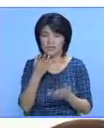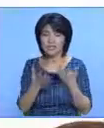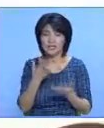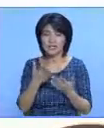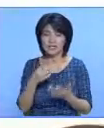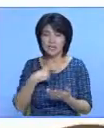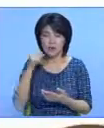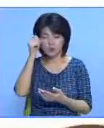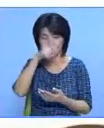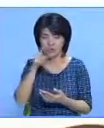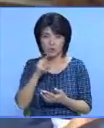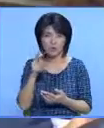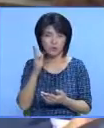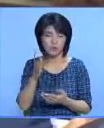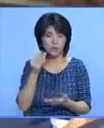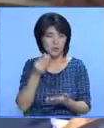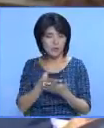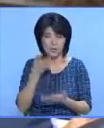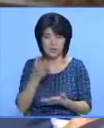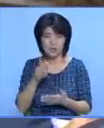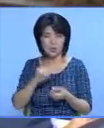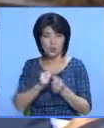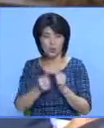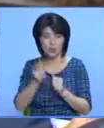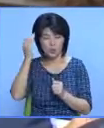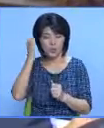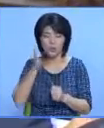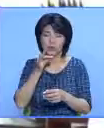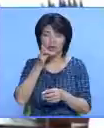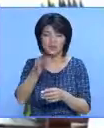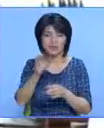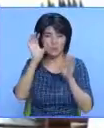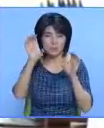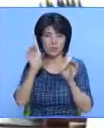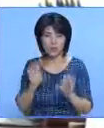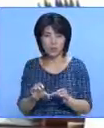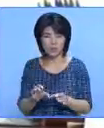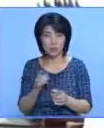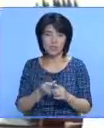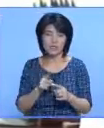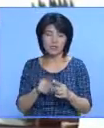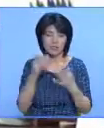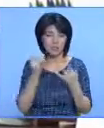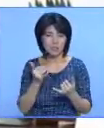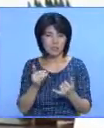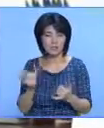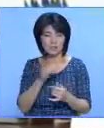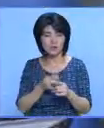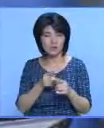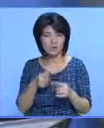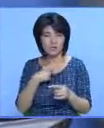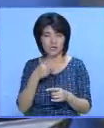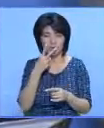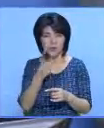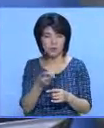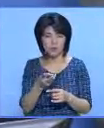сұрасаңыздар, адамдар өздері айтатын болады. Биылғы жылыту маусымы қарсаңында облыс орталығында 9 шақырым инженерлік жүйеге жөндеу жұмыстары жасалған. Бұл